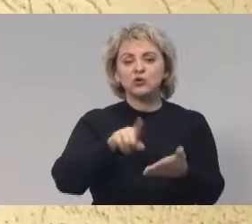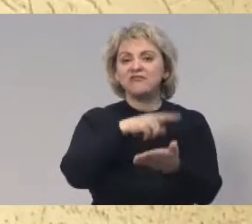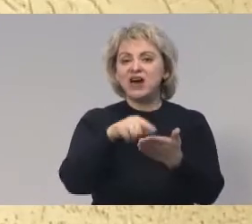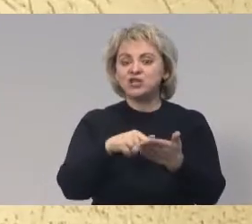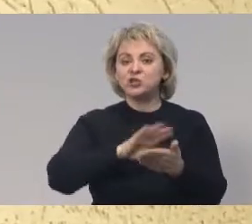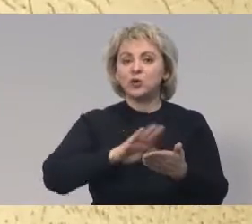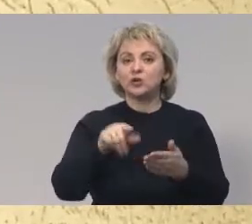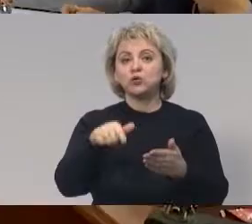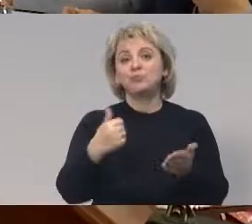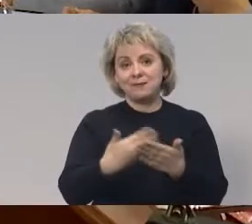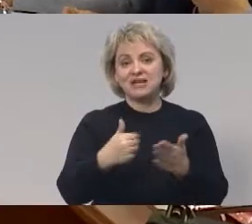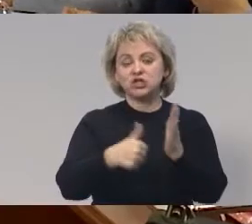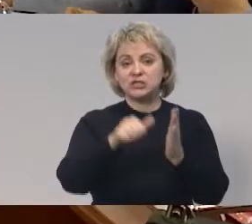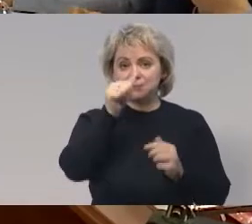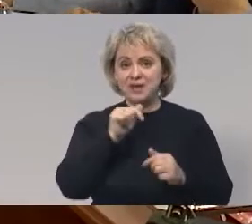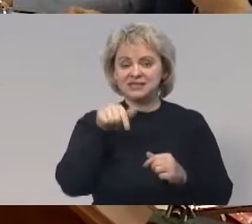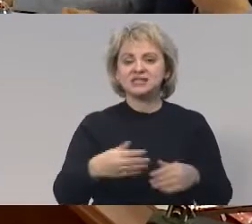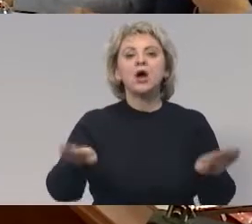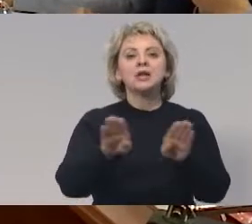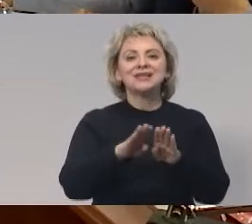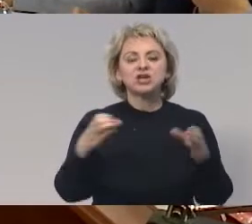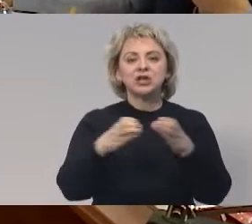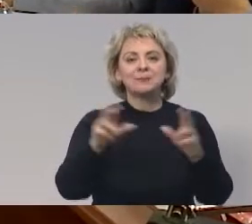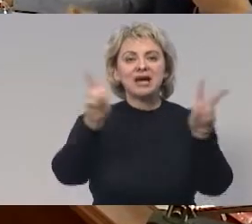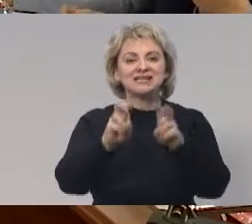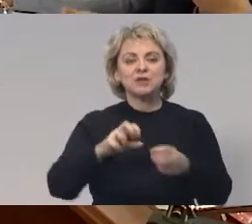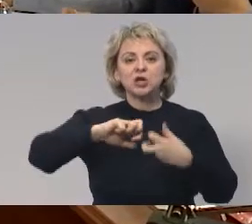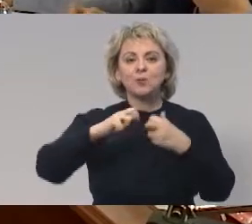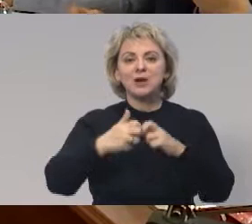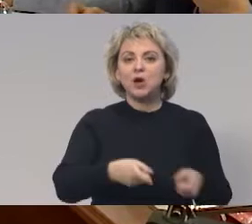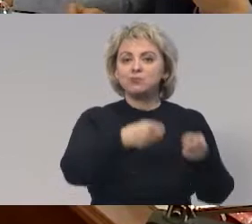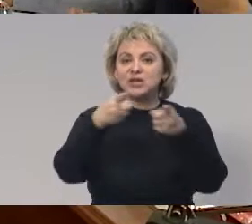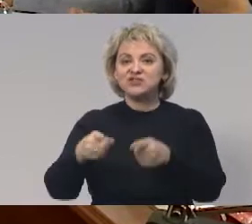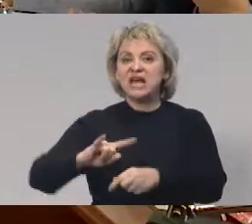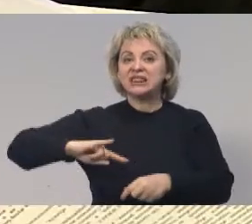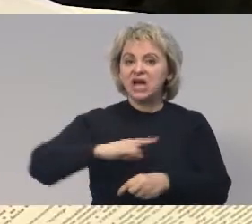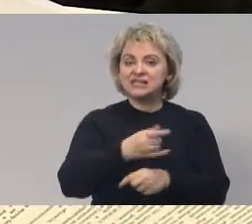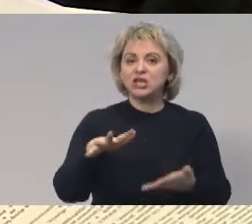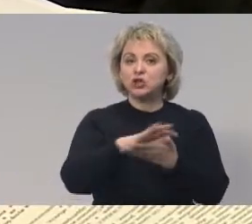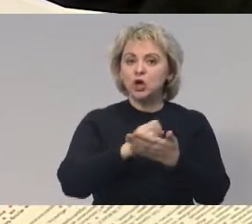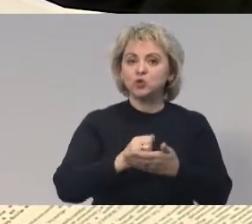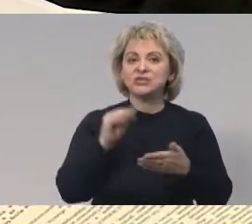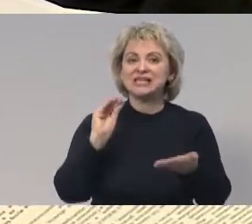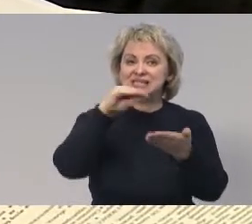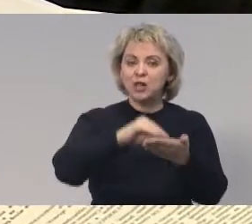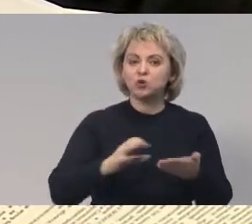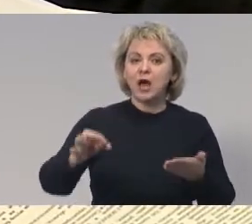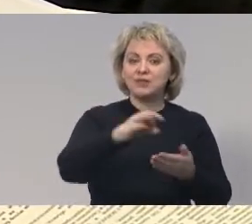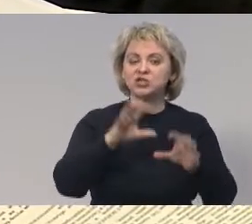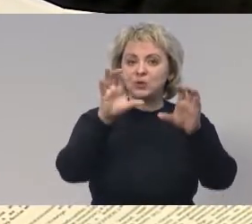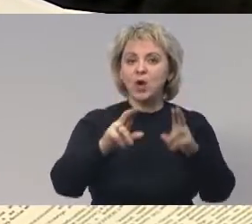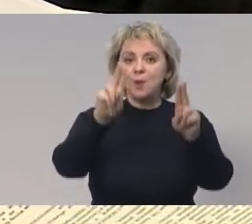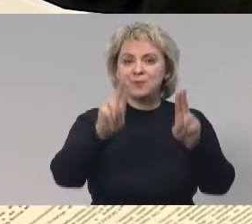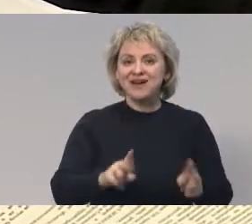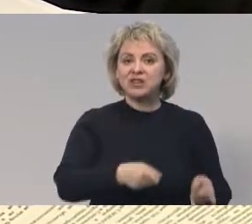вопросов не менее полугода. Также комитет рассмотрел проблемы перевозок в такси. Нарушаются заложенные в областной закон